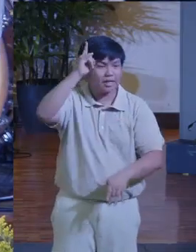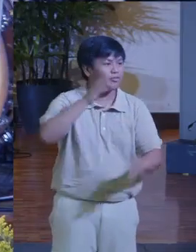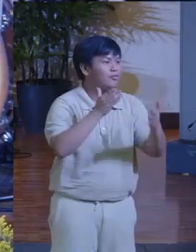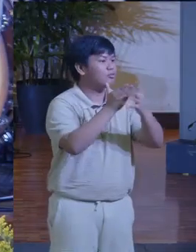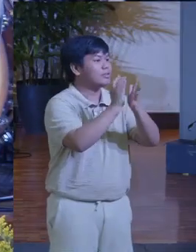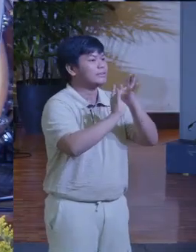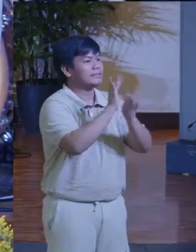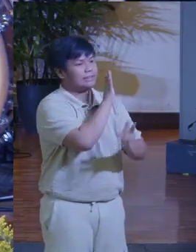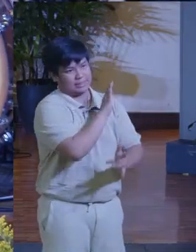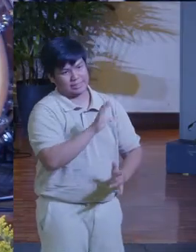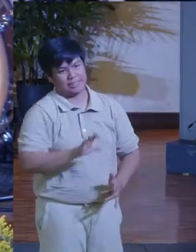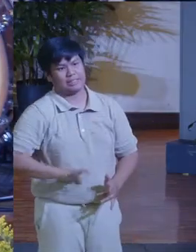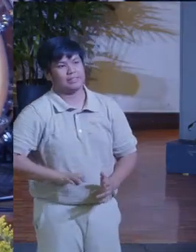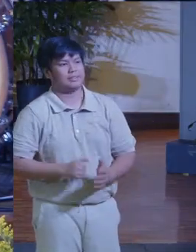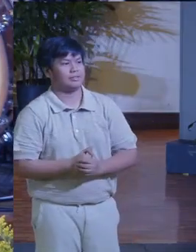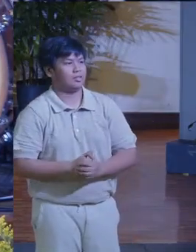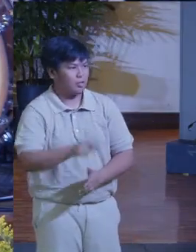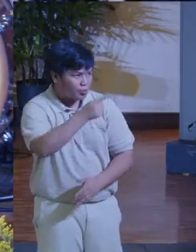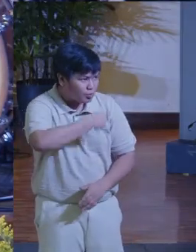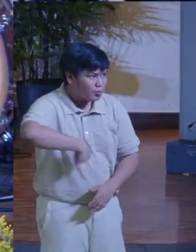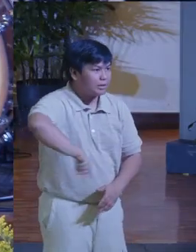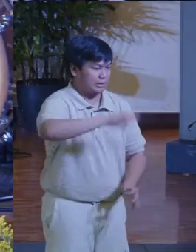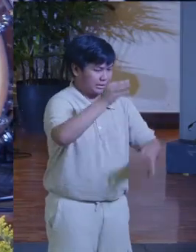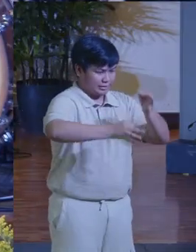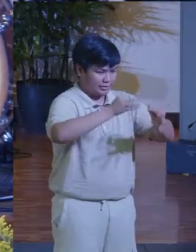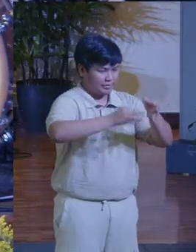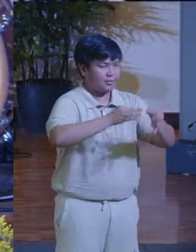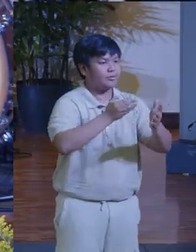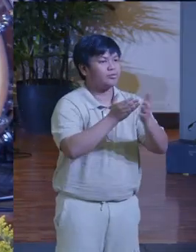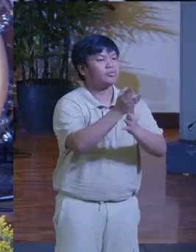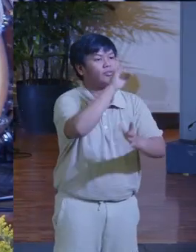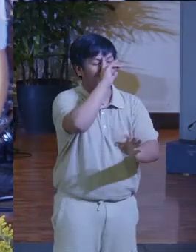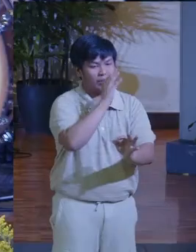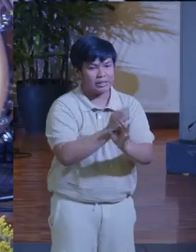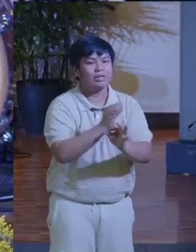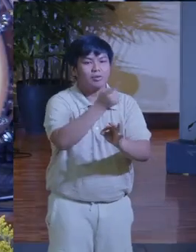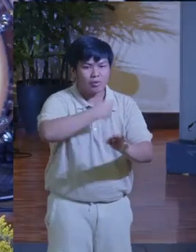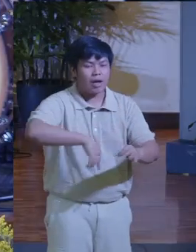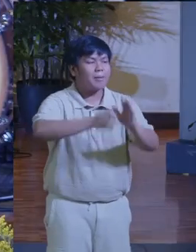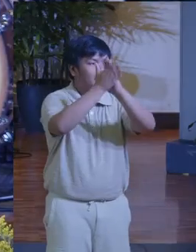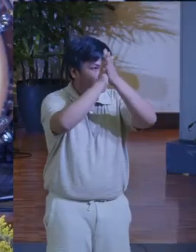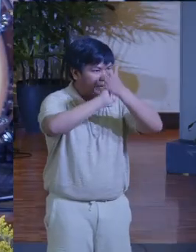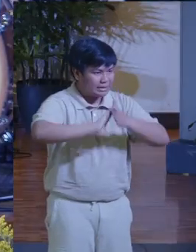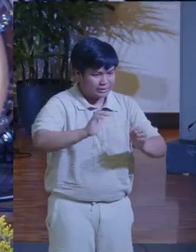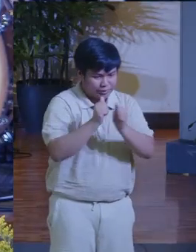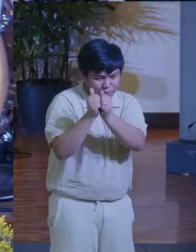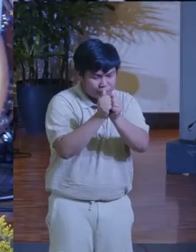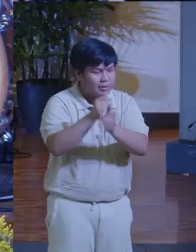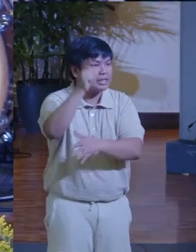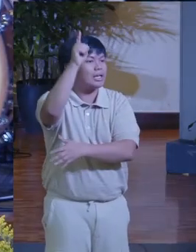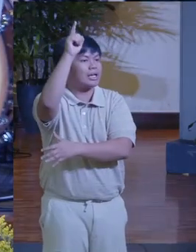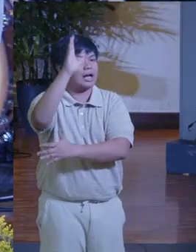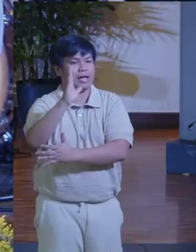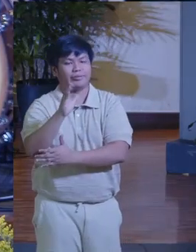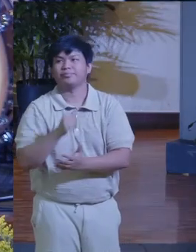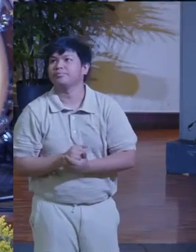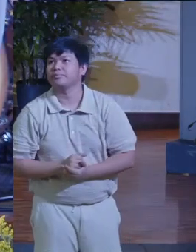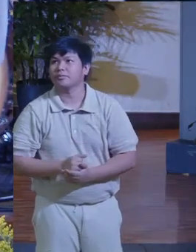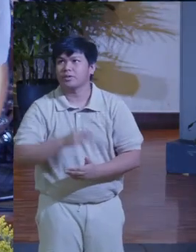Jesus Christ. Since we have been justified by faith, we have peace. Sabi sa